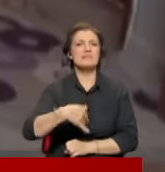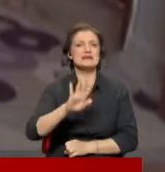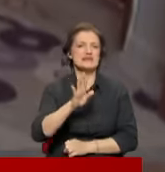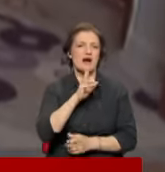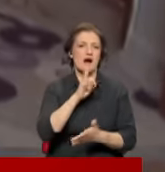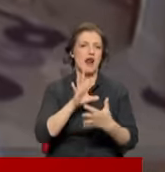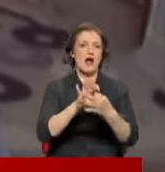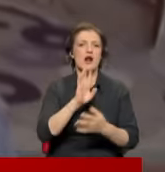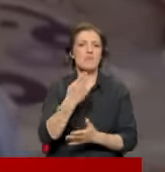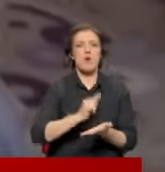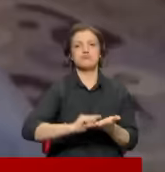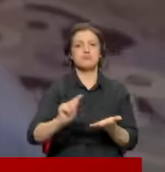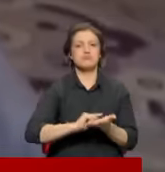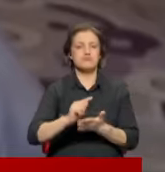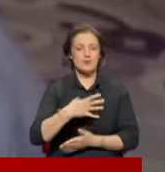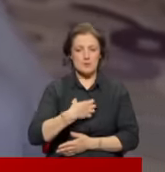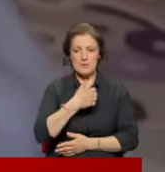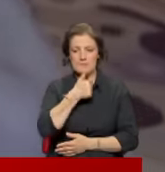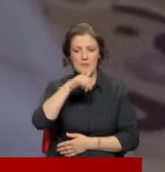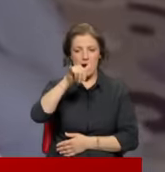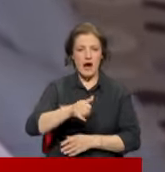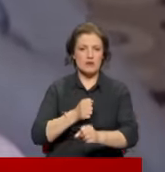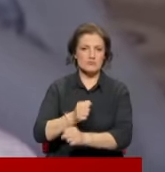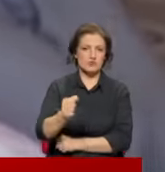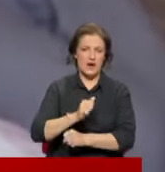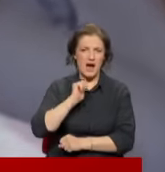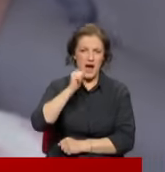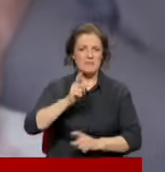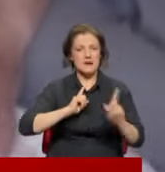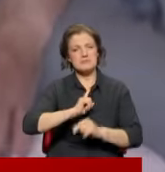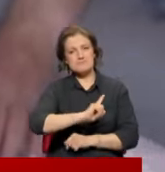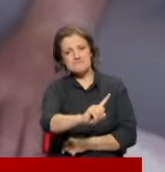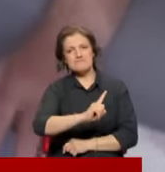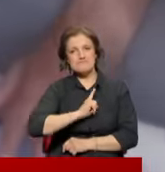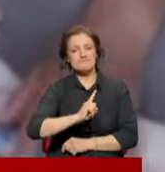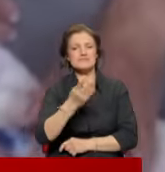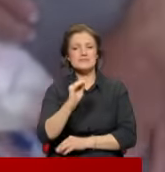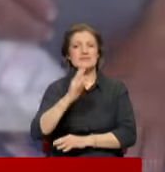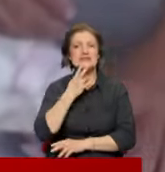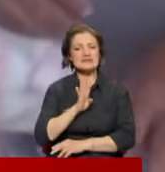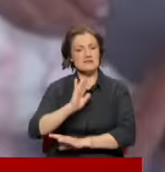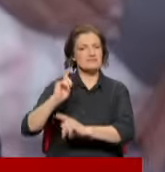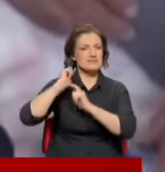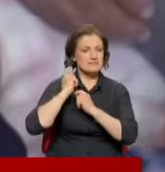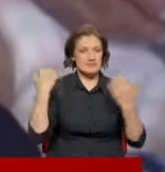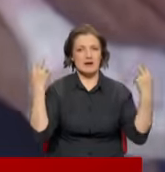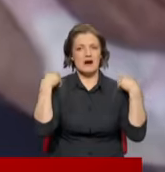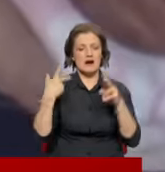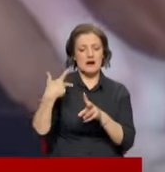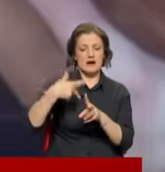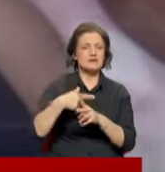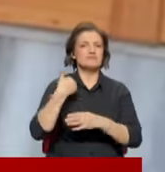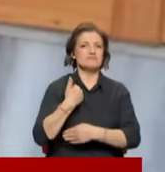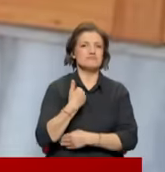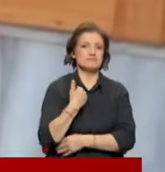edilemediğine dair rapor tuttu. Acılı baba hak mücadelesine her duruşmaya giderken sırtını aldığı kızıyla devam etti. Ancak